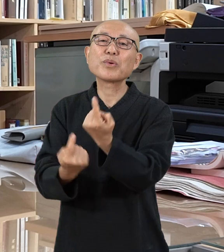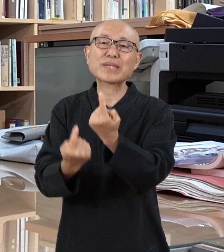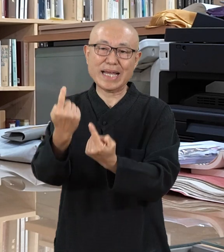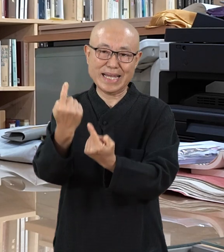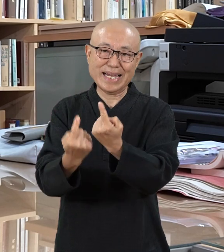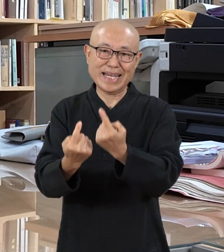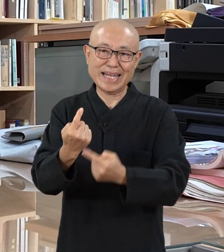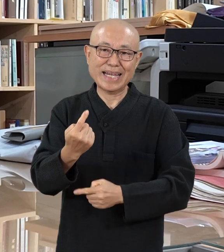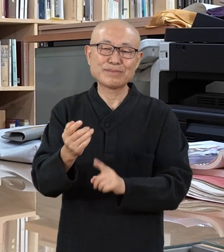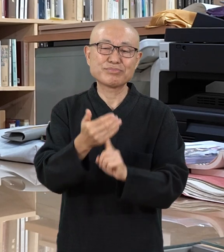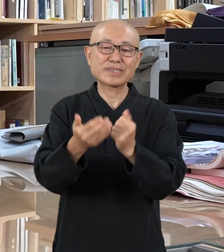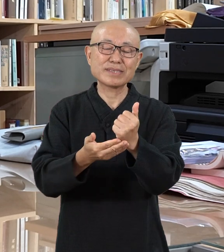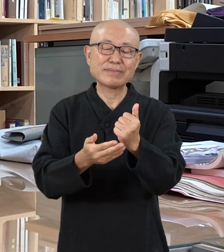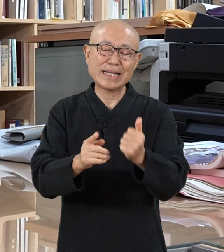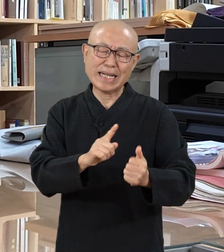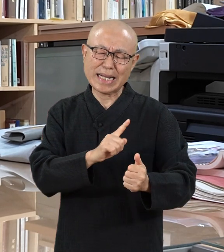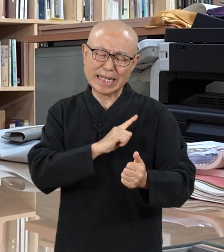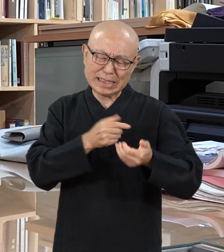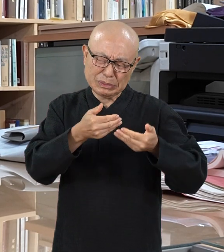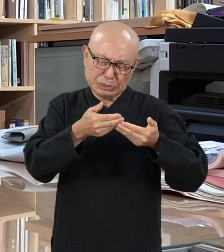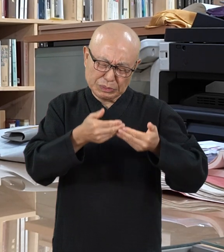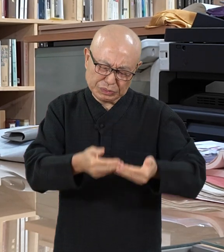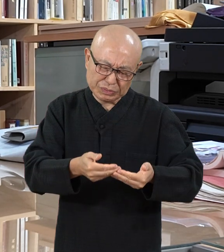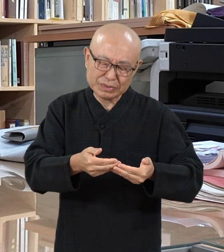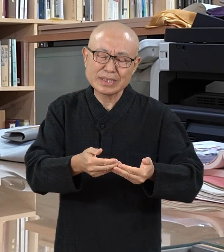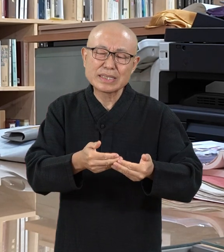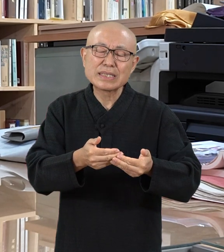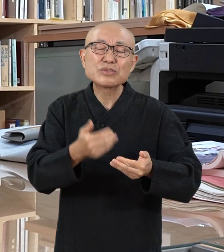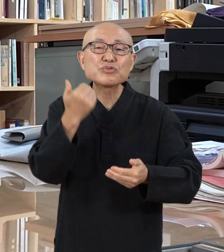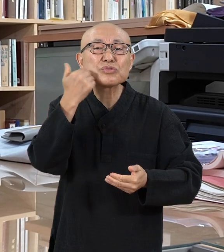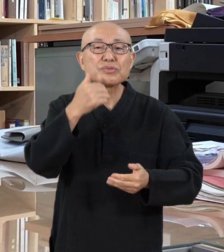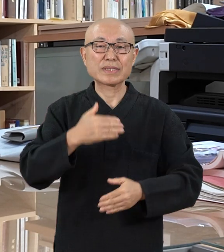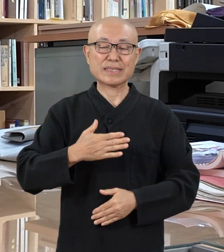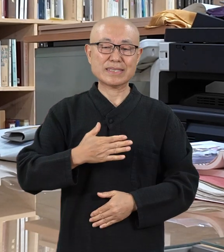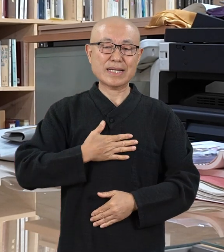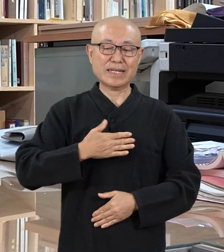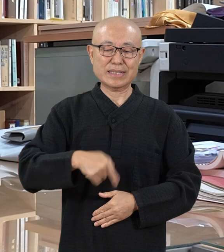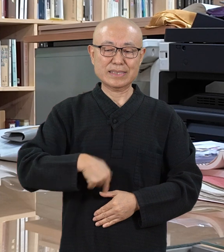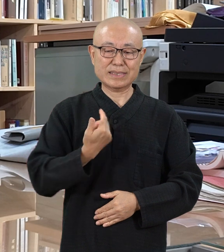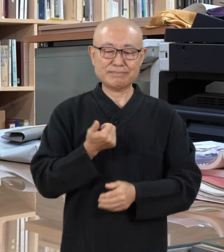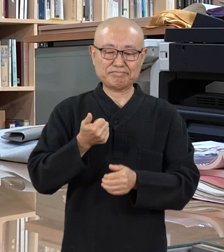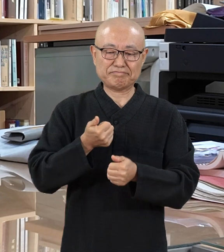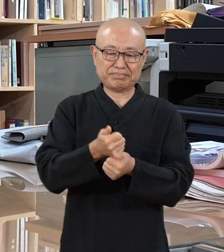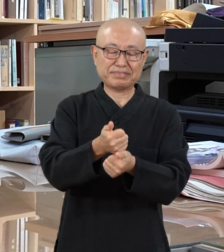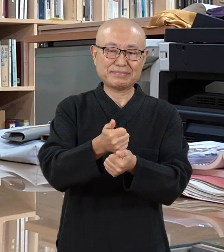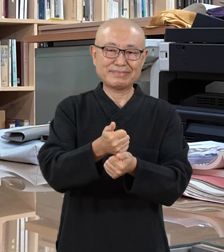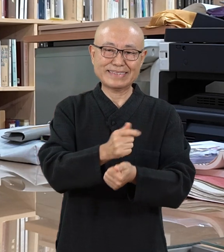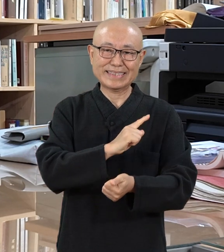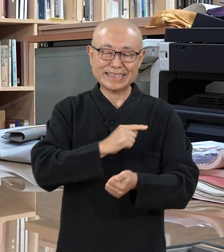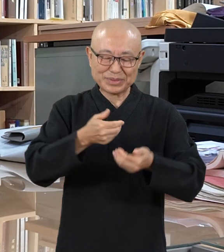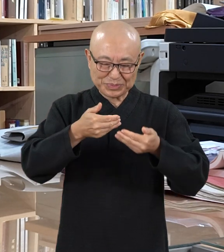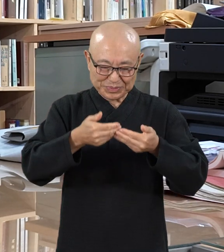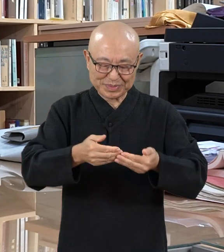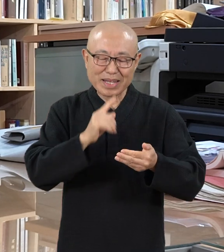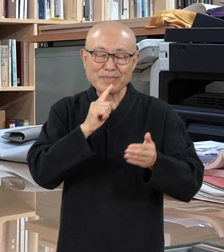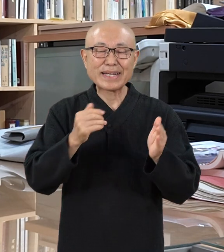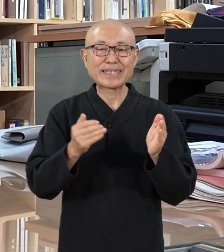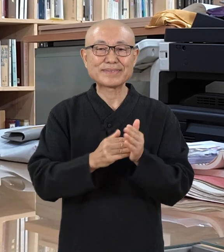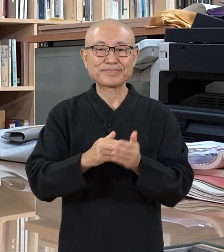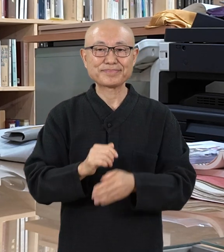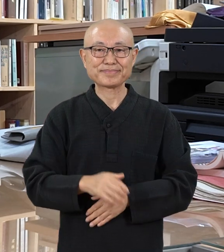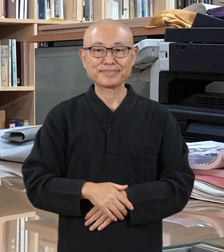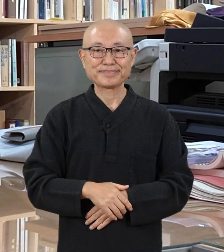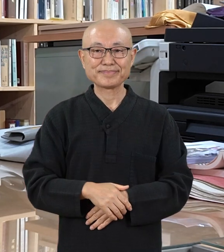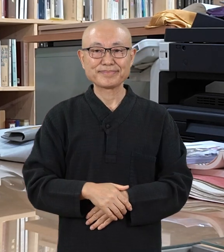것보다도 부처님은 가장 근본의 승리자는 자기를 이기는 것이다 이런 말씀이십니다. 이